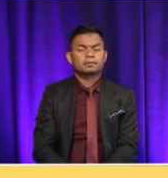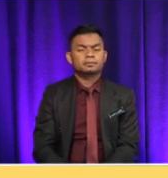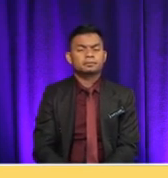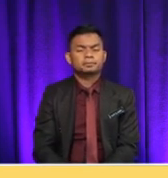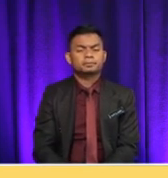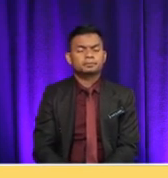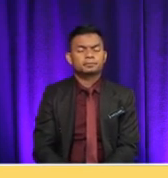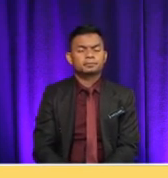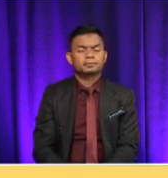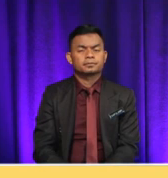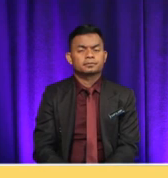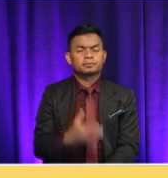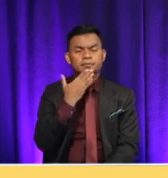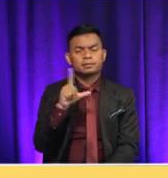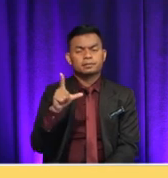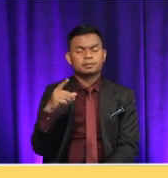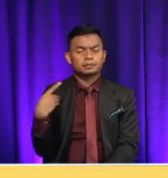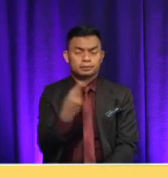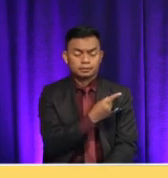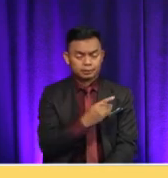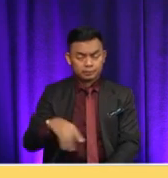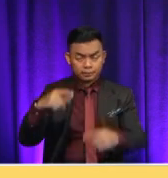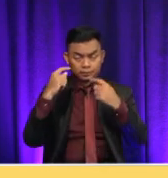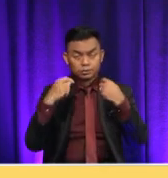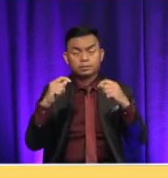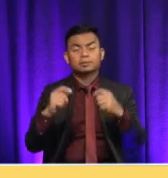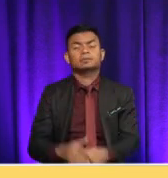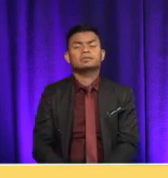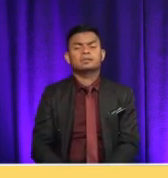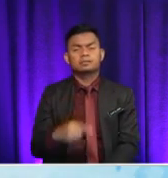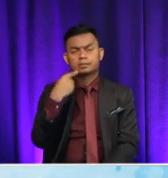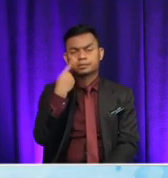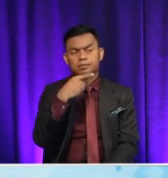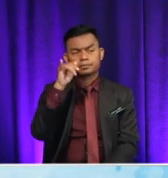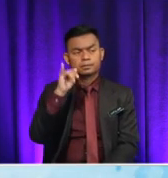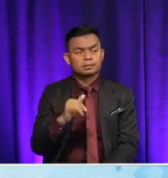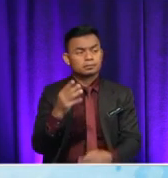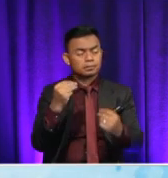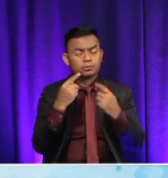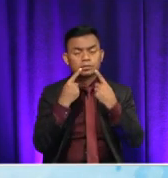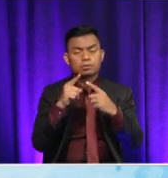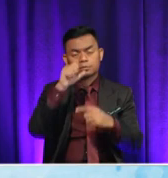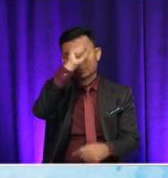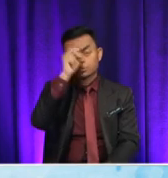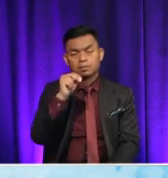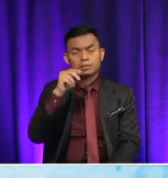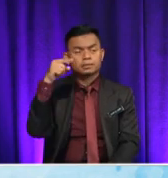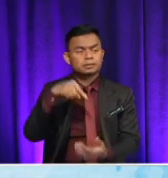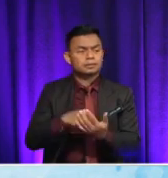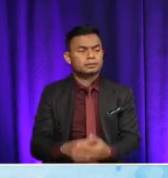Oke kita coba satu ya Nak coba jawab soal lain ini